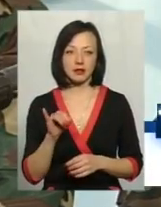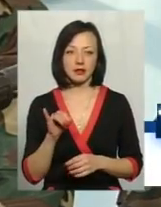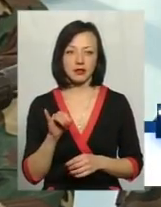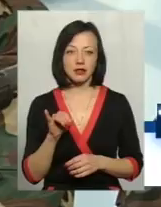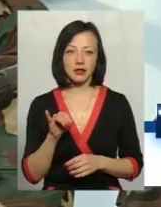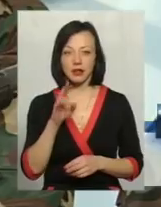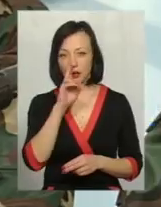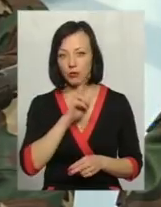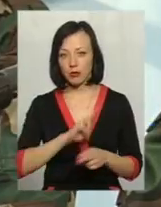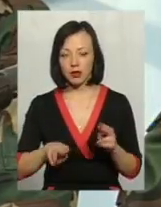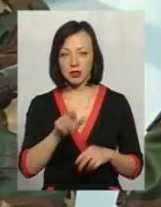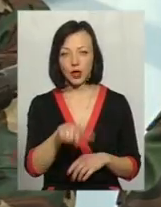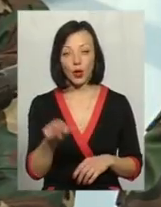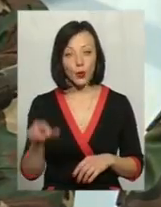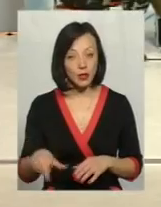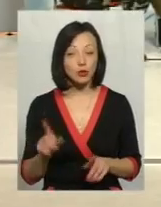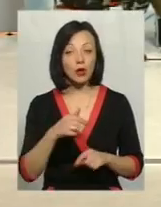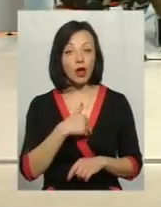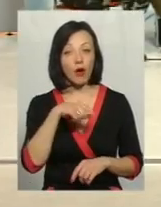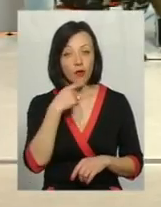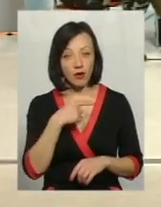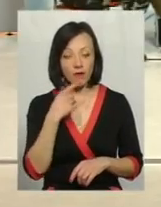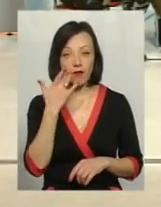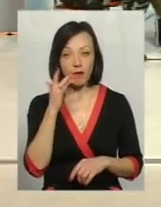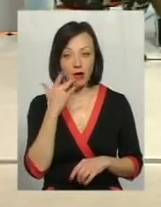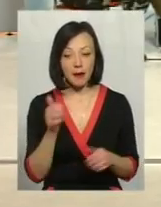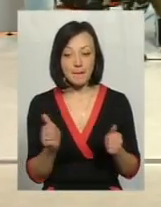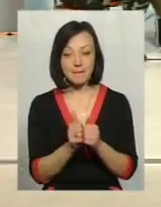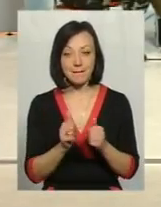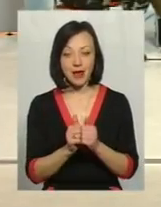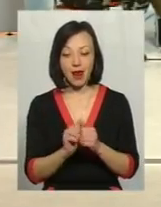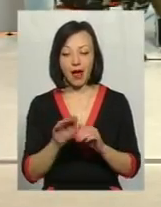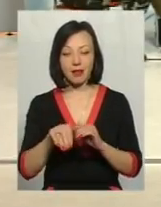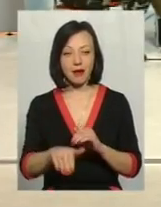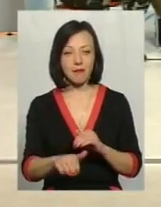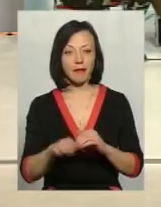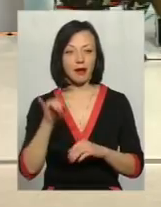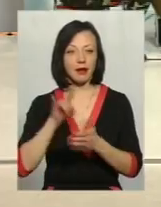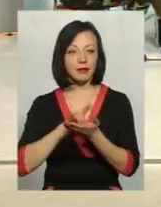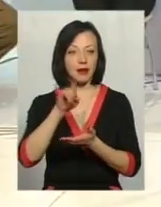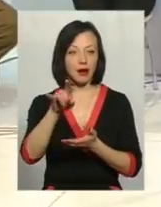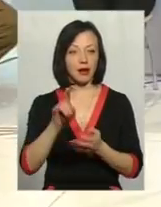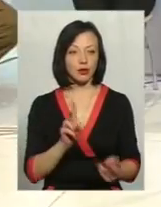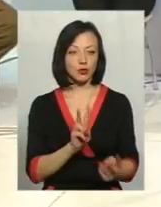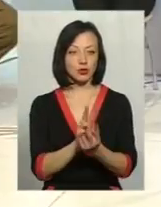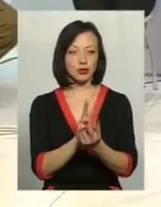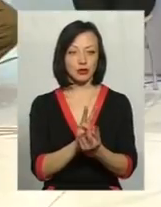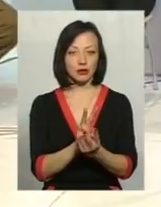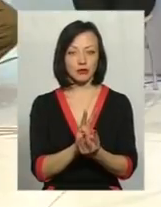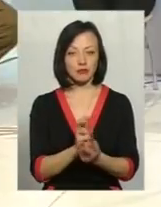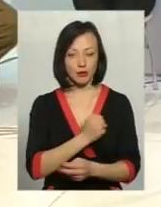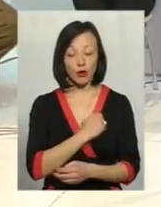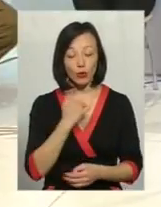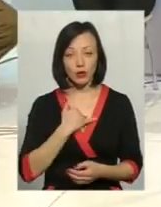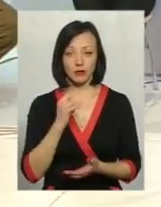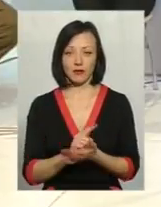і губилися люди. То, що я говорив, да. Що в Америці біля трапу літака зустрічають. Так само і в нас